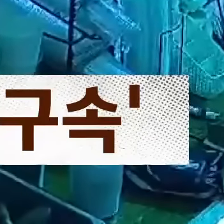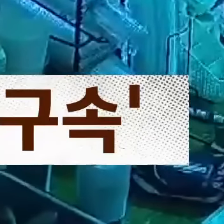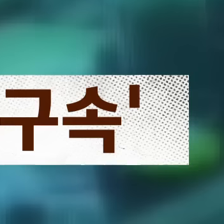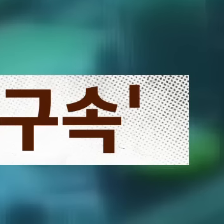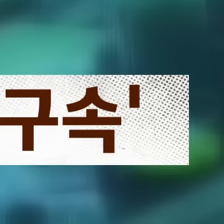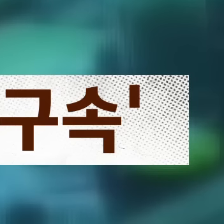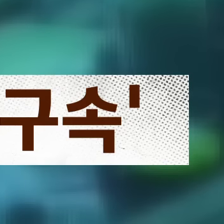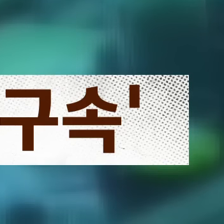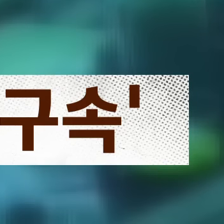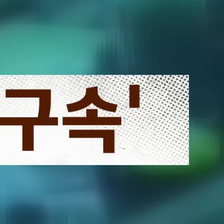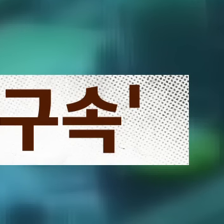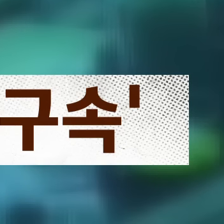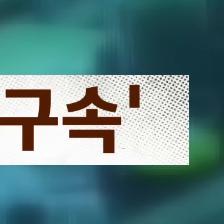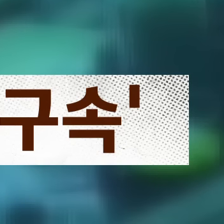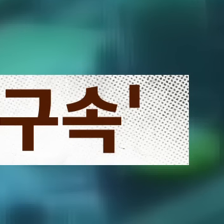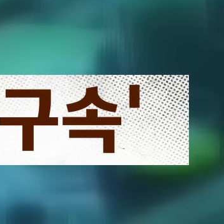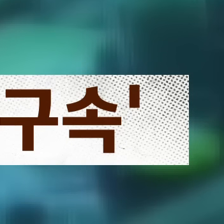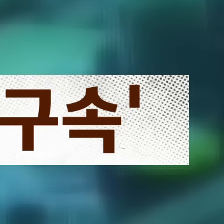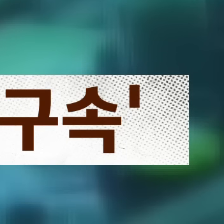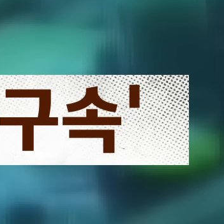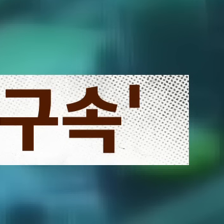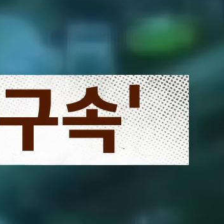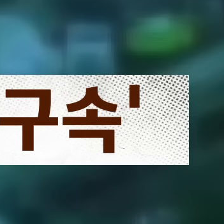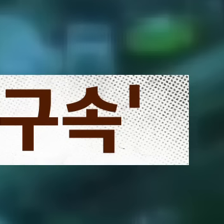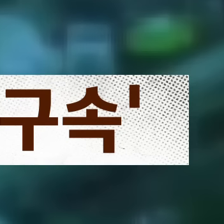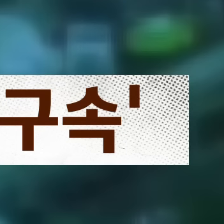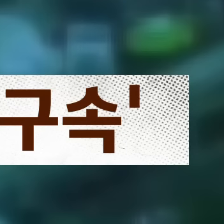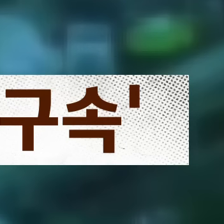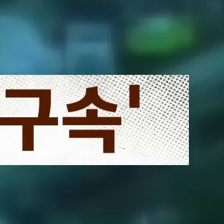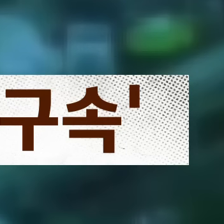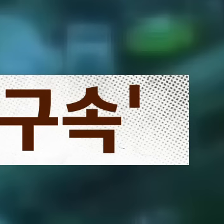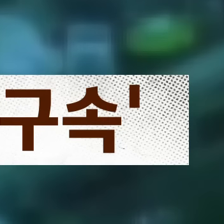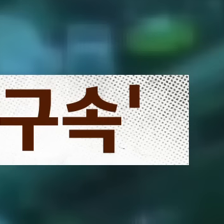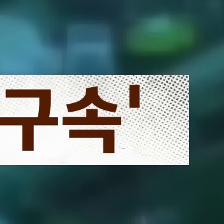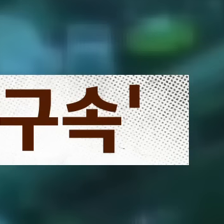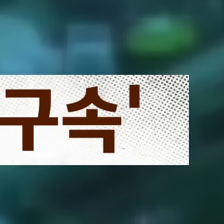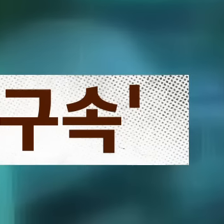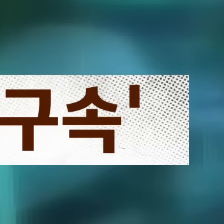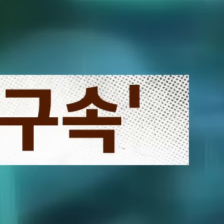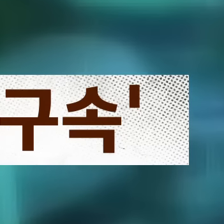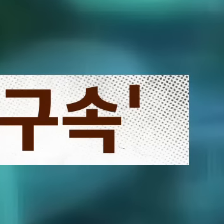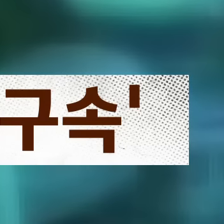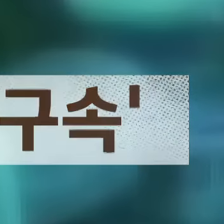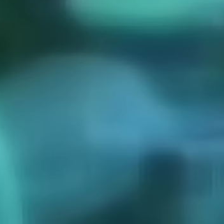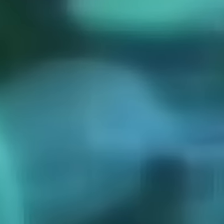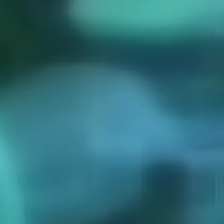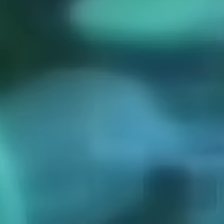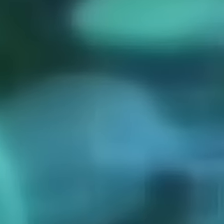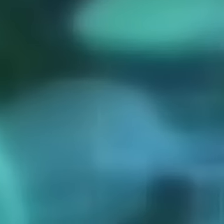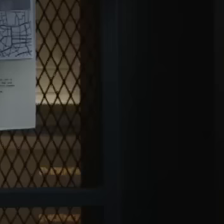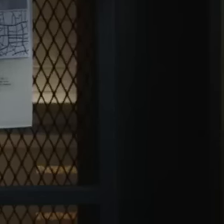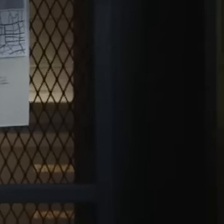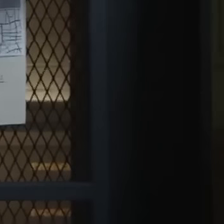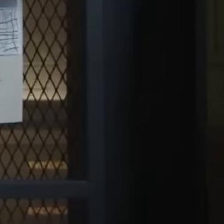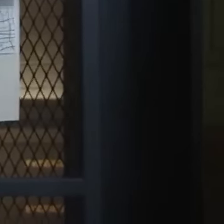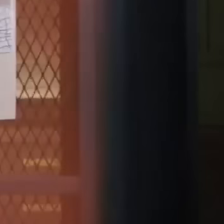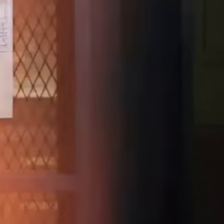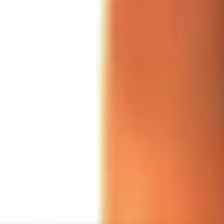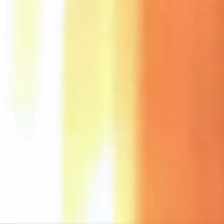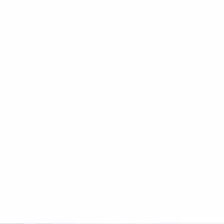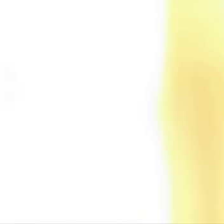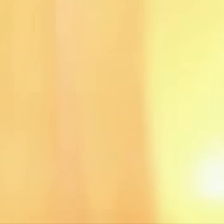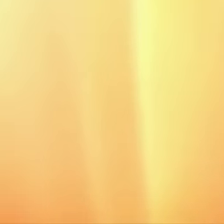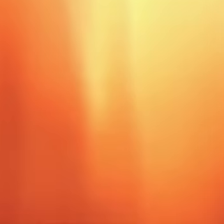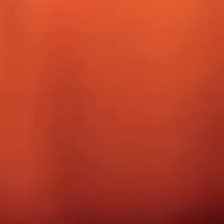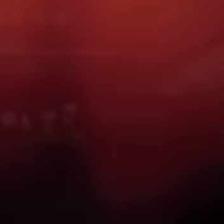구속영장을 재신청했습니다. 피해 여성은 가해자가 다시 찾아올지 모른다는 불안감에 시달리고 있습니다.